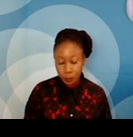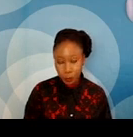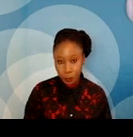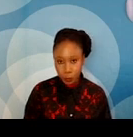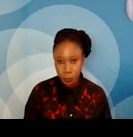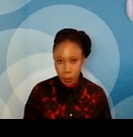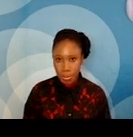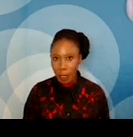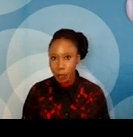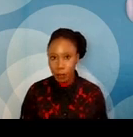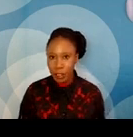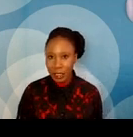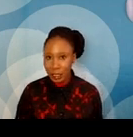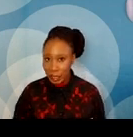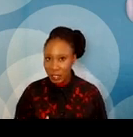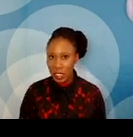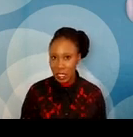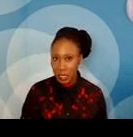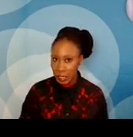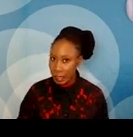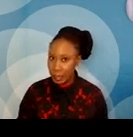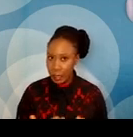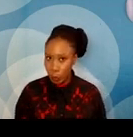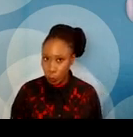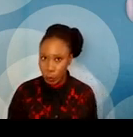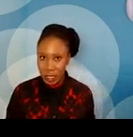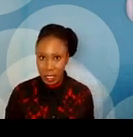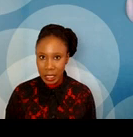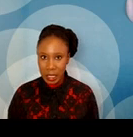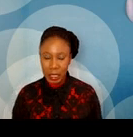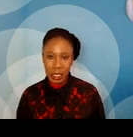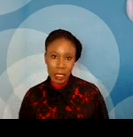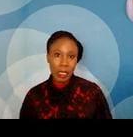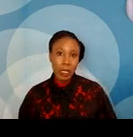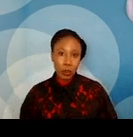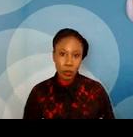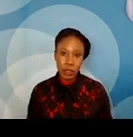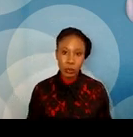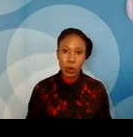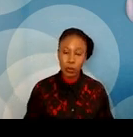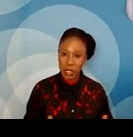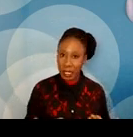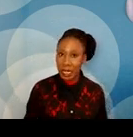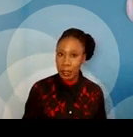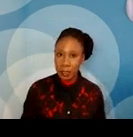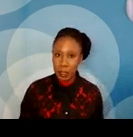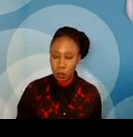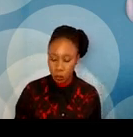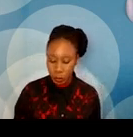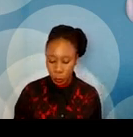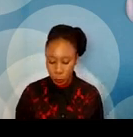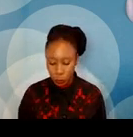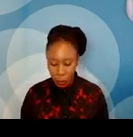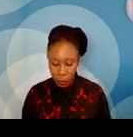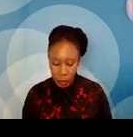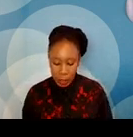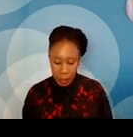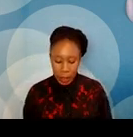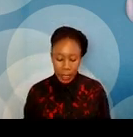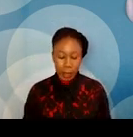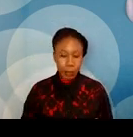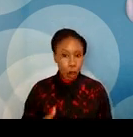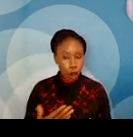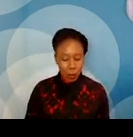anställningstrygghet. Framförallt att det visar sig i den ekonomiska ersättningen som vi får för det arbete som vi